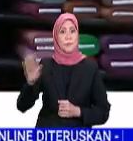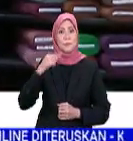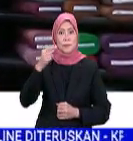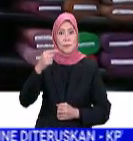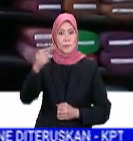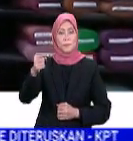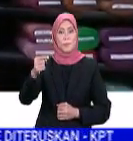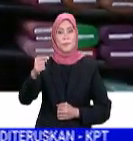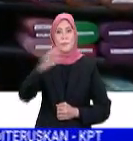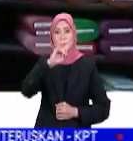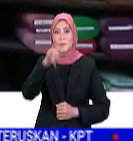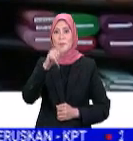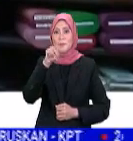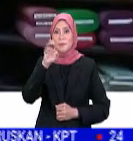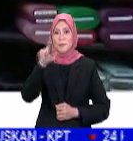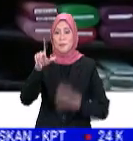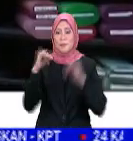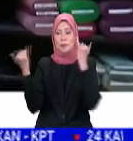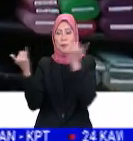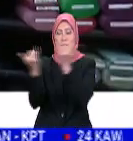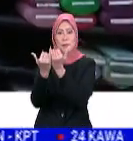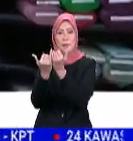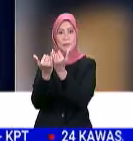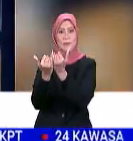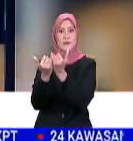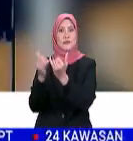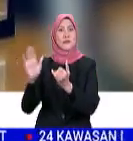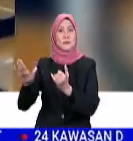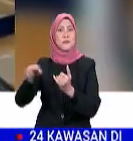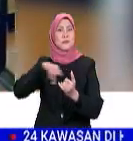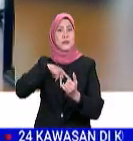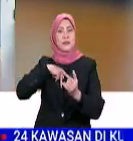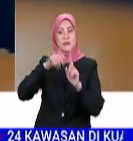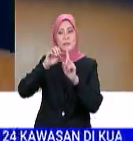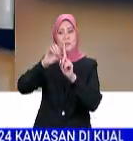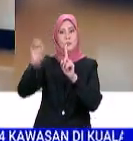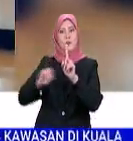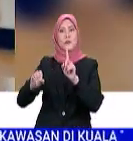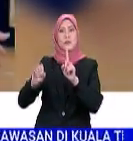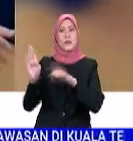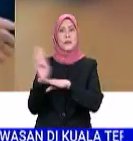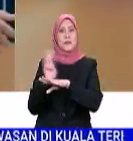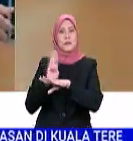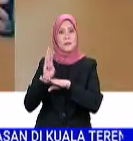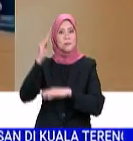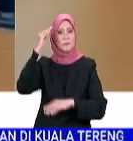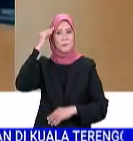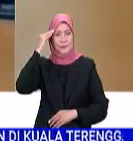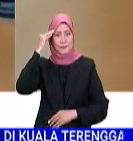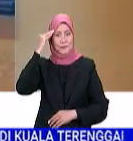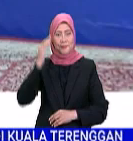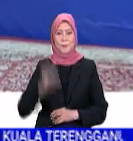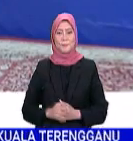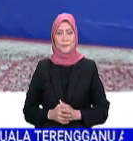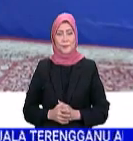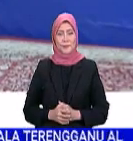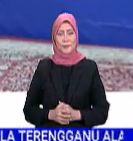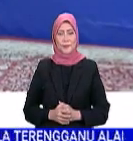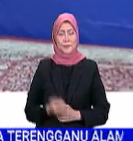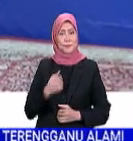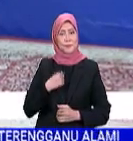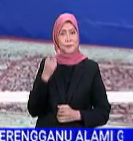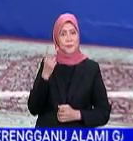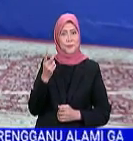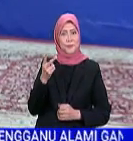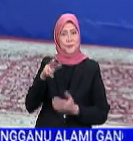jekl merupakan sebuah Syarikat konglomerat milik 100 peratus Usahawan Bumiputera ya saya melihat